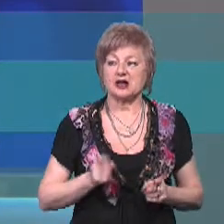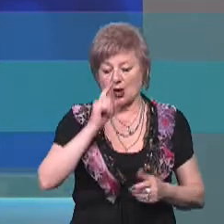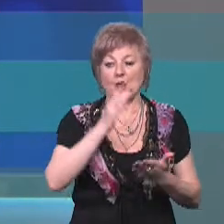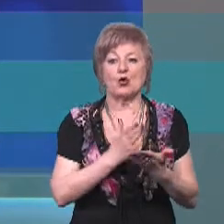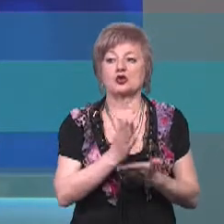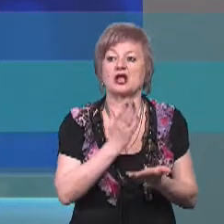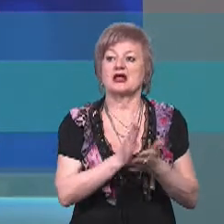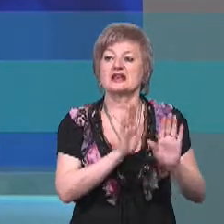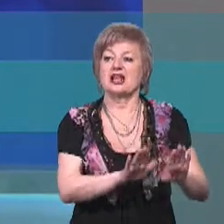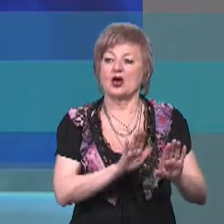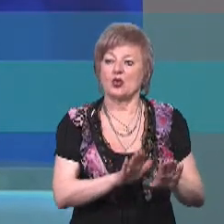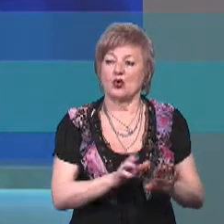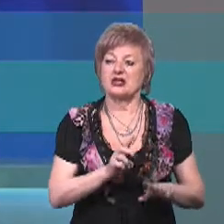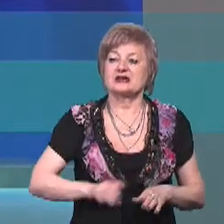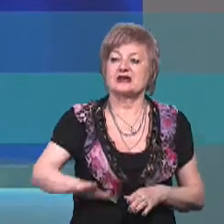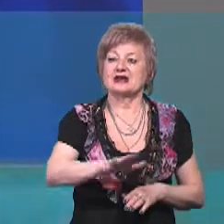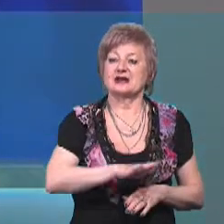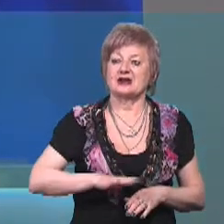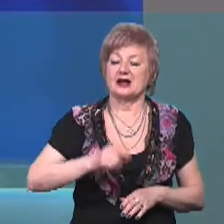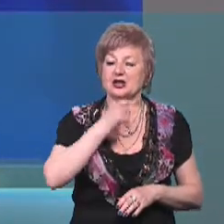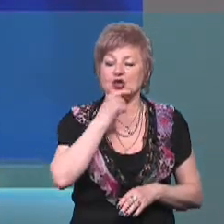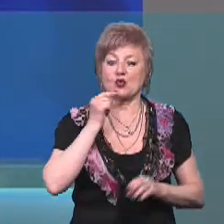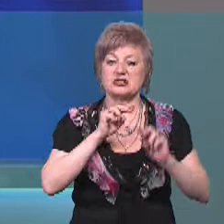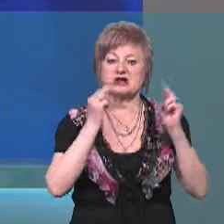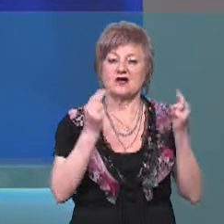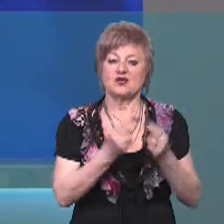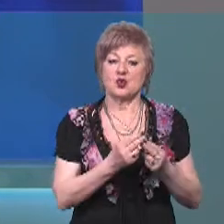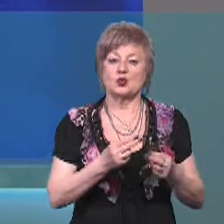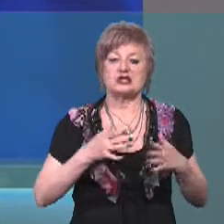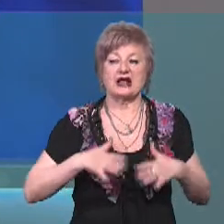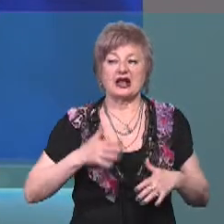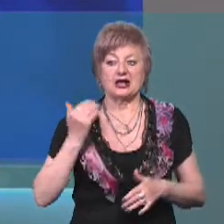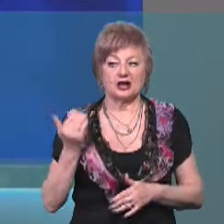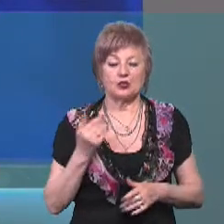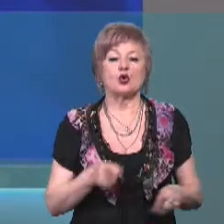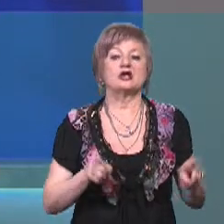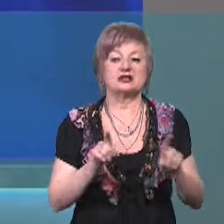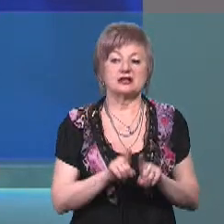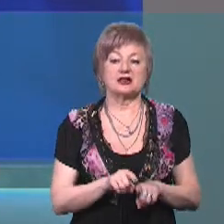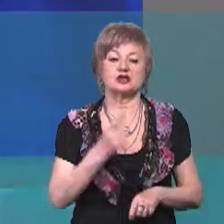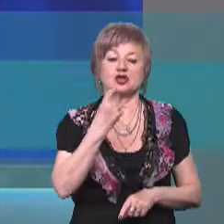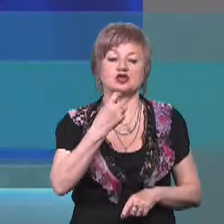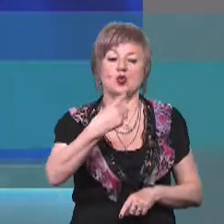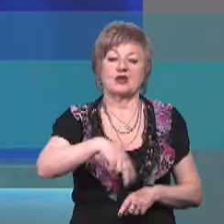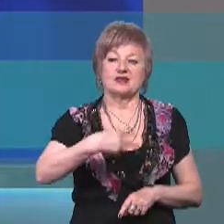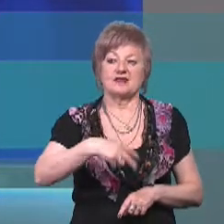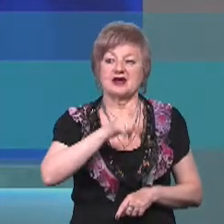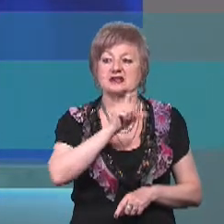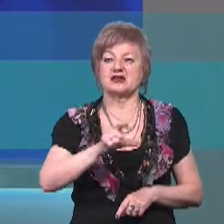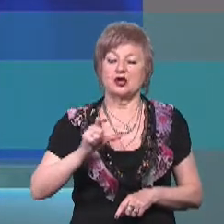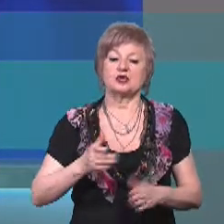політичних знаходяться на території Російської Федерації та Криму. Також 120